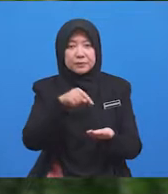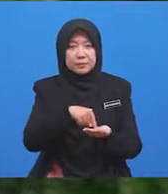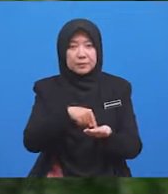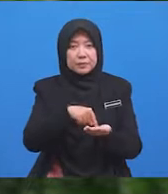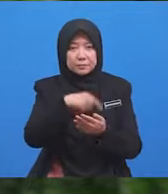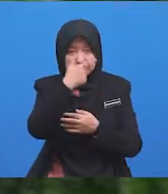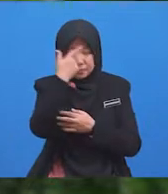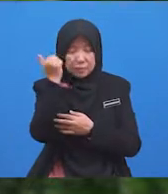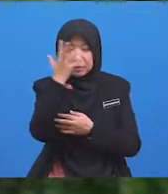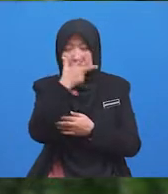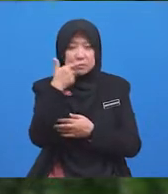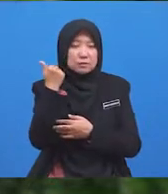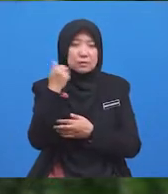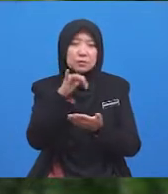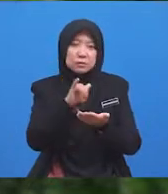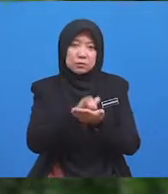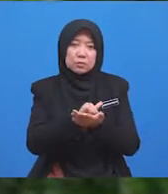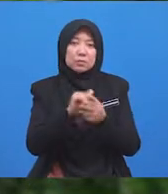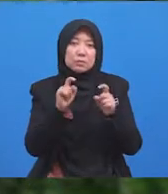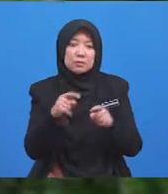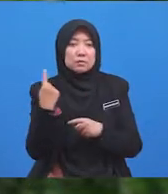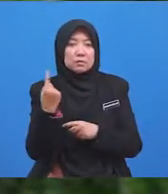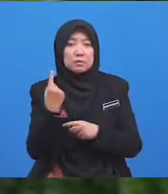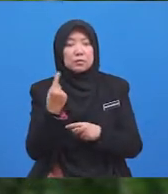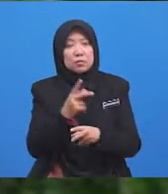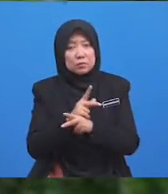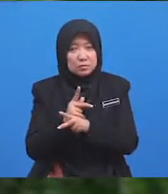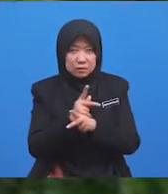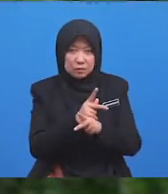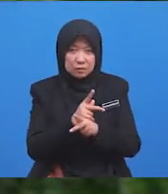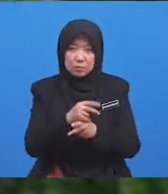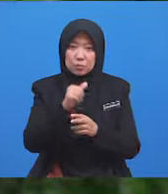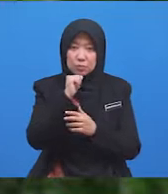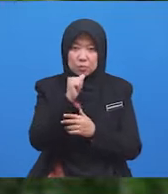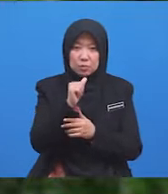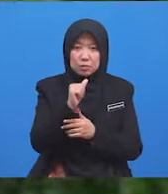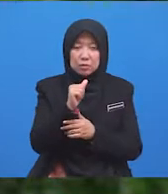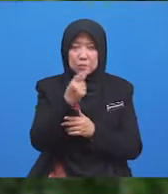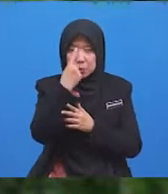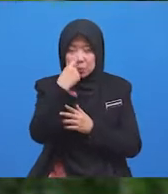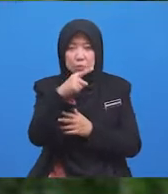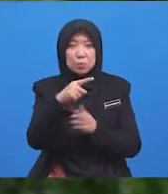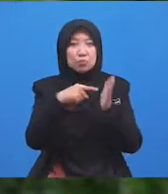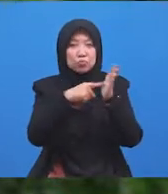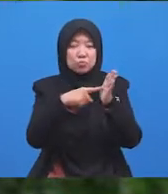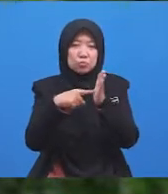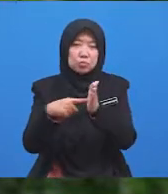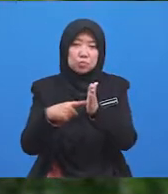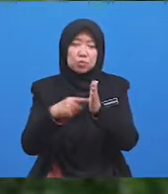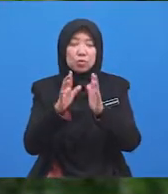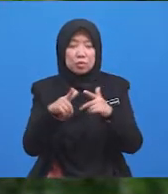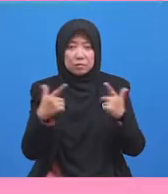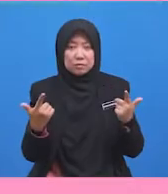kerana kecantikan Anda haruslah senantiasa dipelihara bukannya untuk dipertontonkan kepada